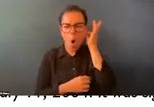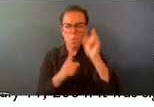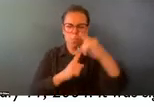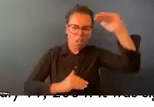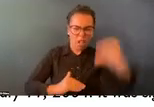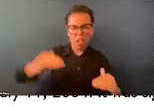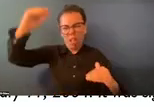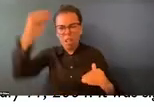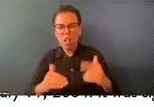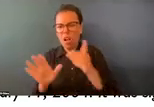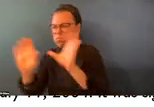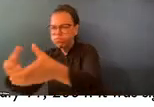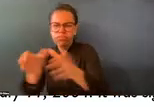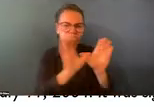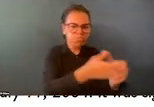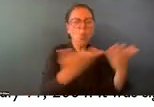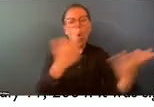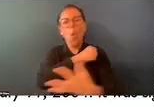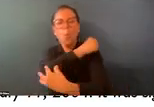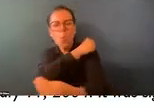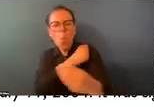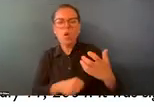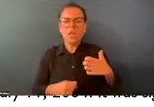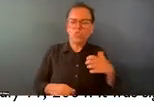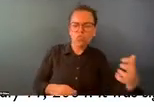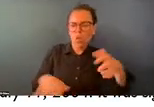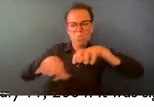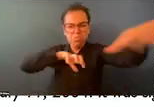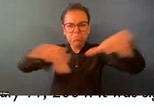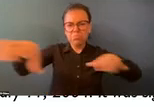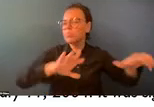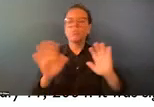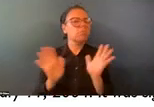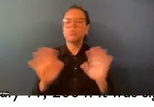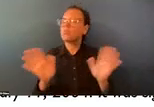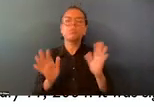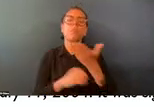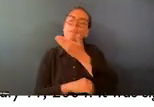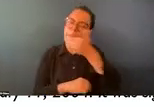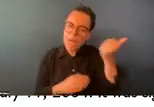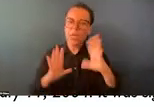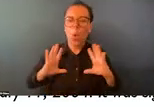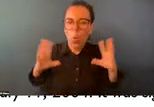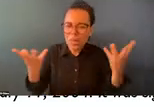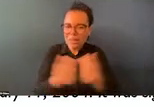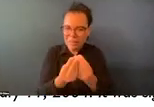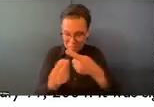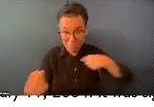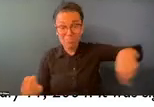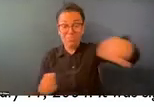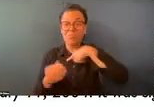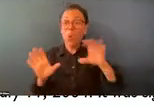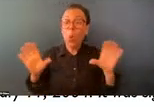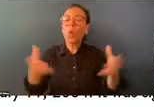поколения станут ключевыми движущими силами формирования устойчивости к изменению климата. Проблема изменения